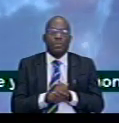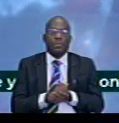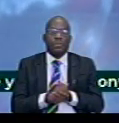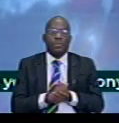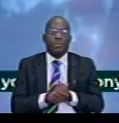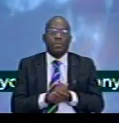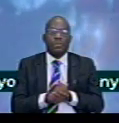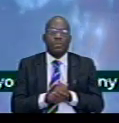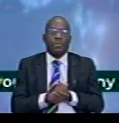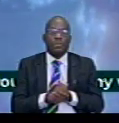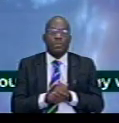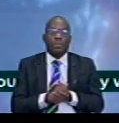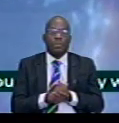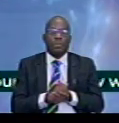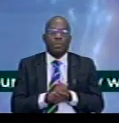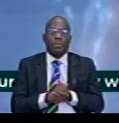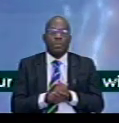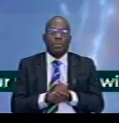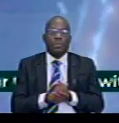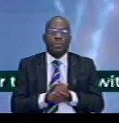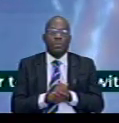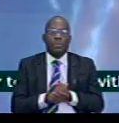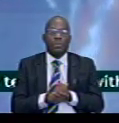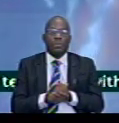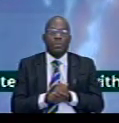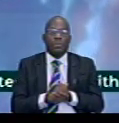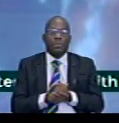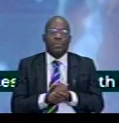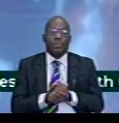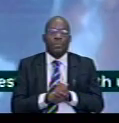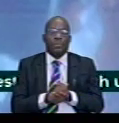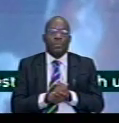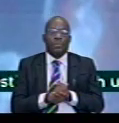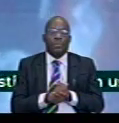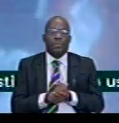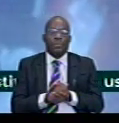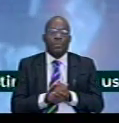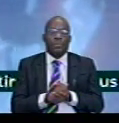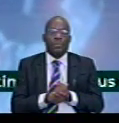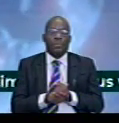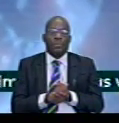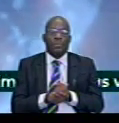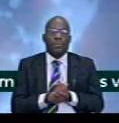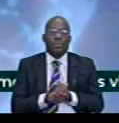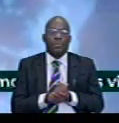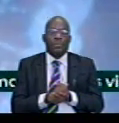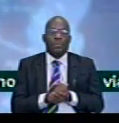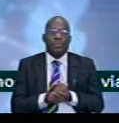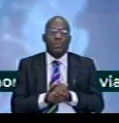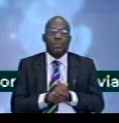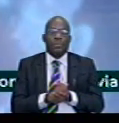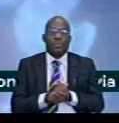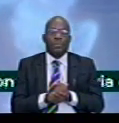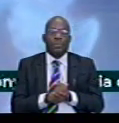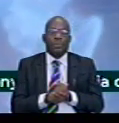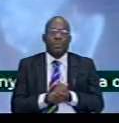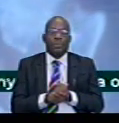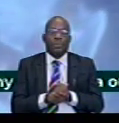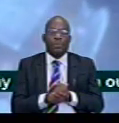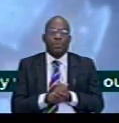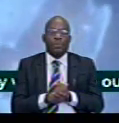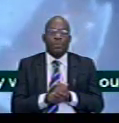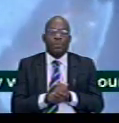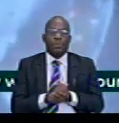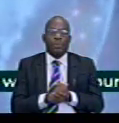ans. Mais le mois de décembre, là, j'ai eu la guérison. Je dis, je vais venir lui remercier pour tout ce qu'il a fait dans ma vie.